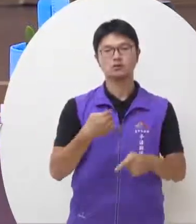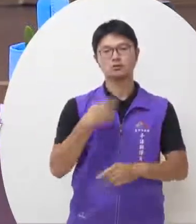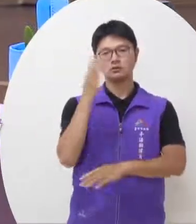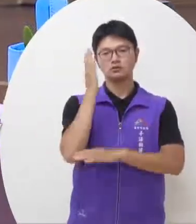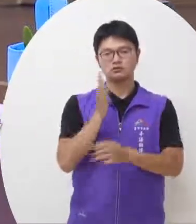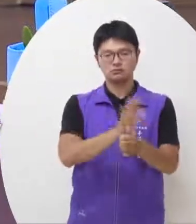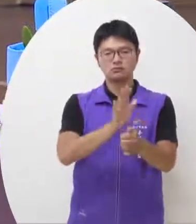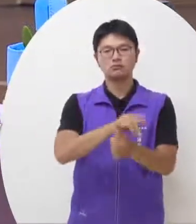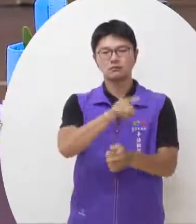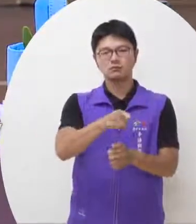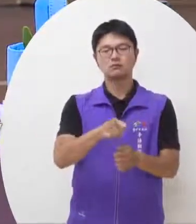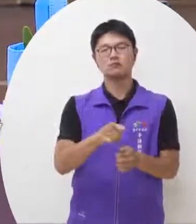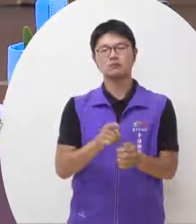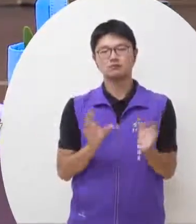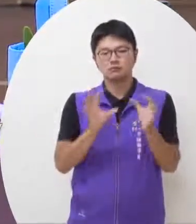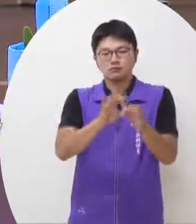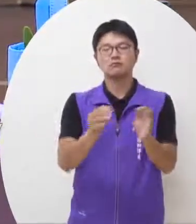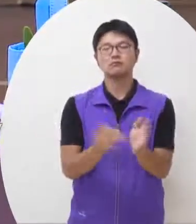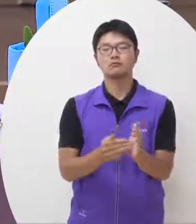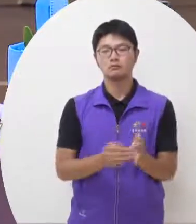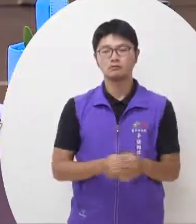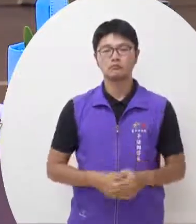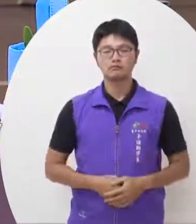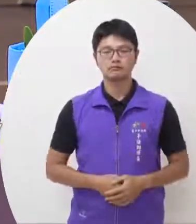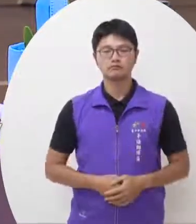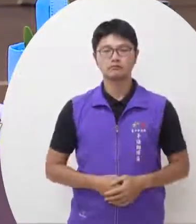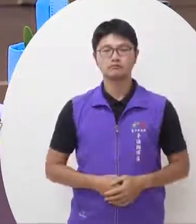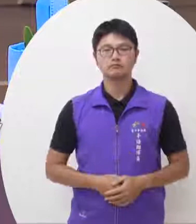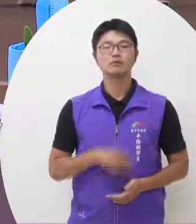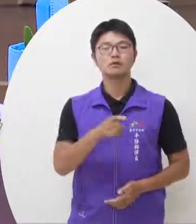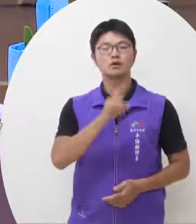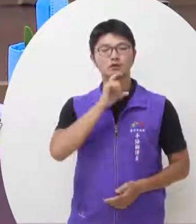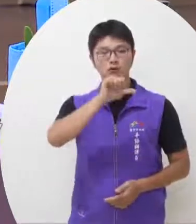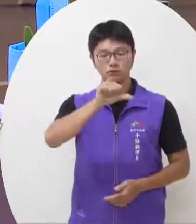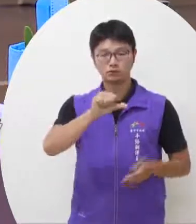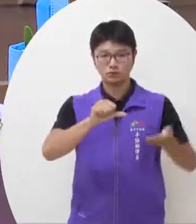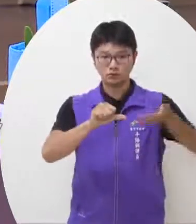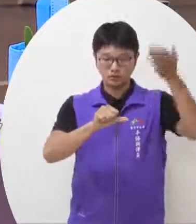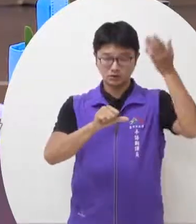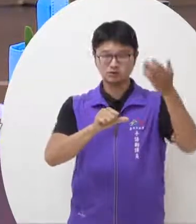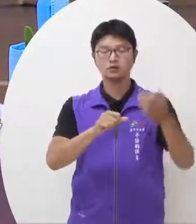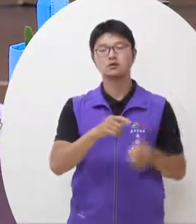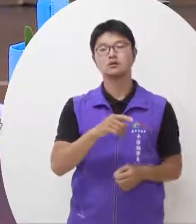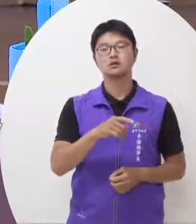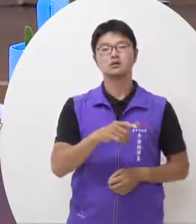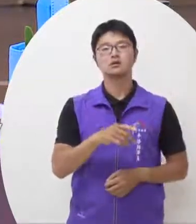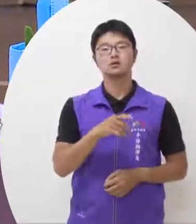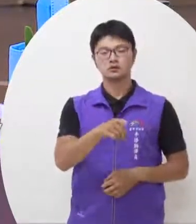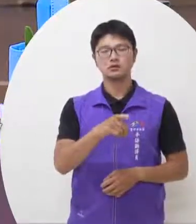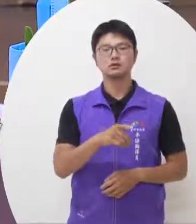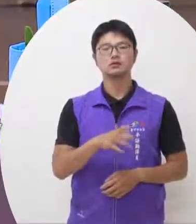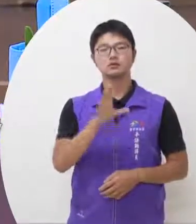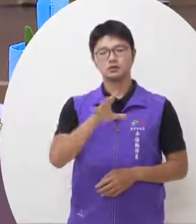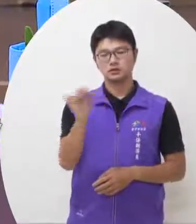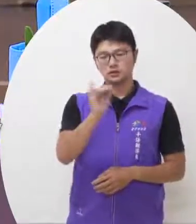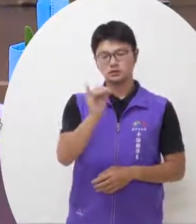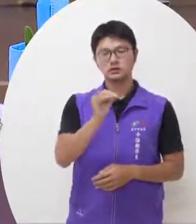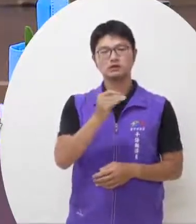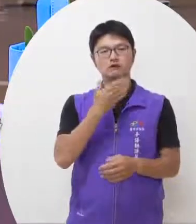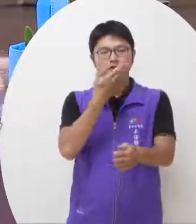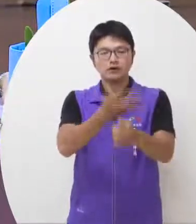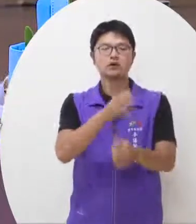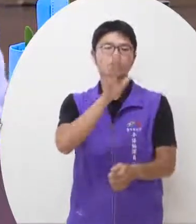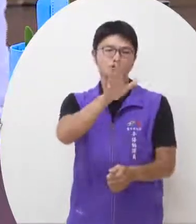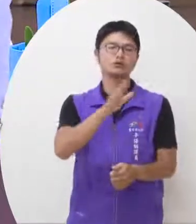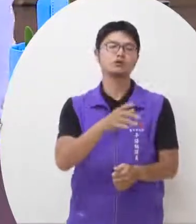10块钱，有的甚至也免费，因为他65岁以上他就可以用他那个1000块的来处理，所以他也免费啊。所以这